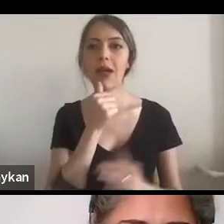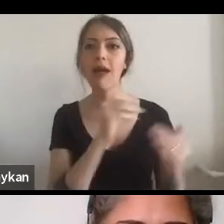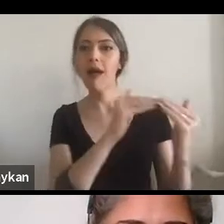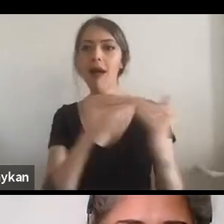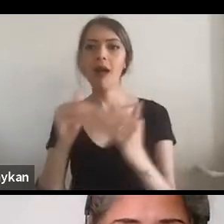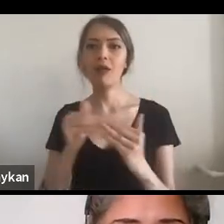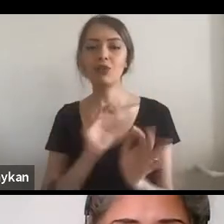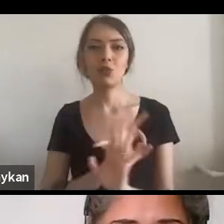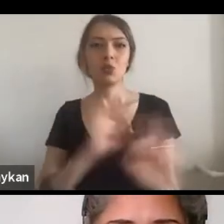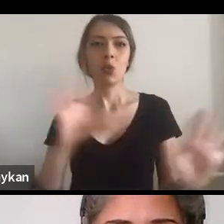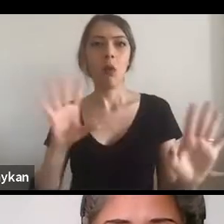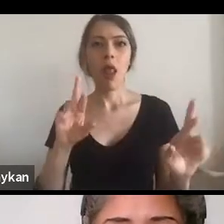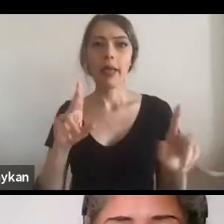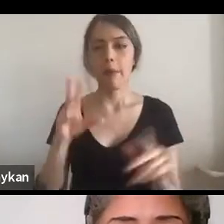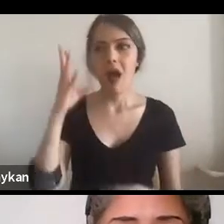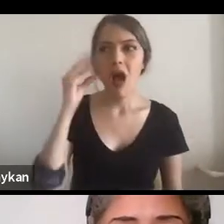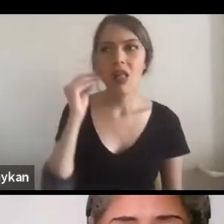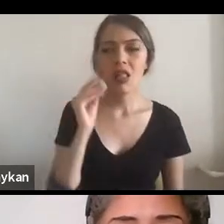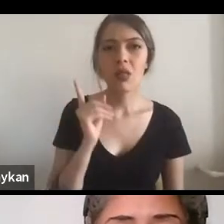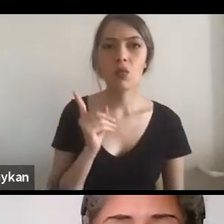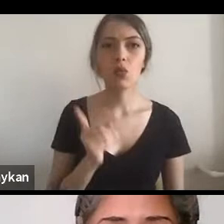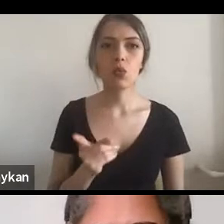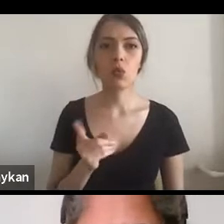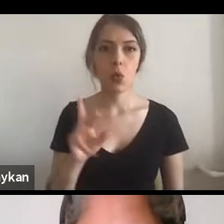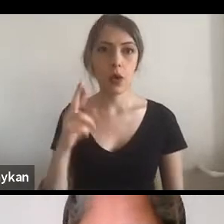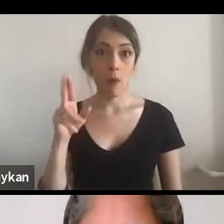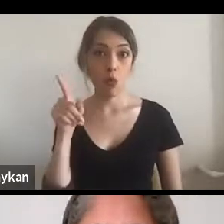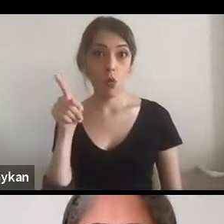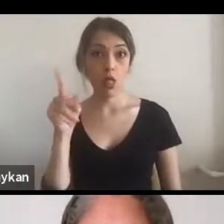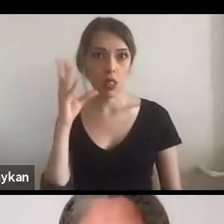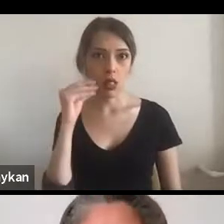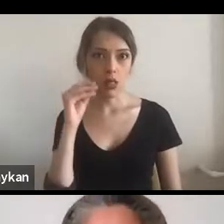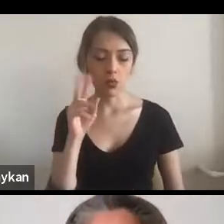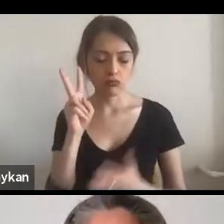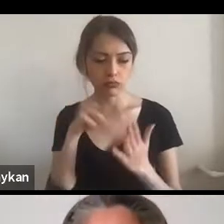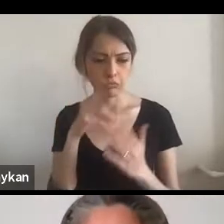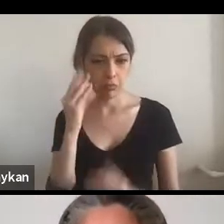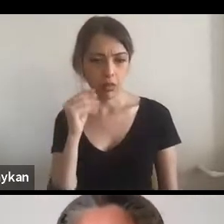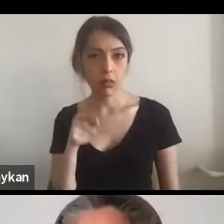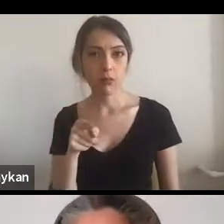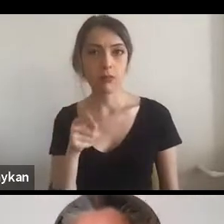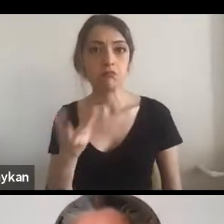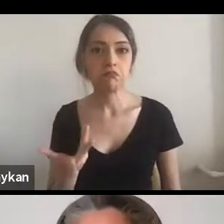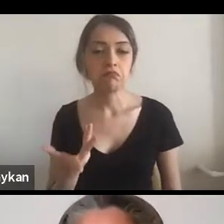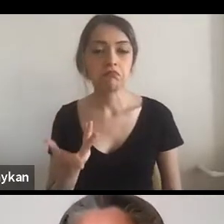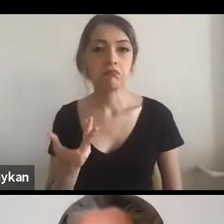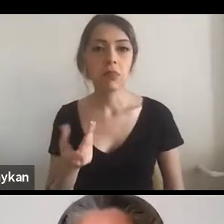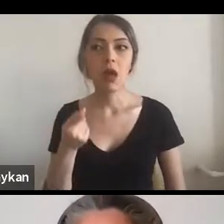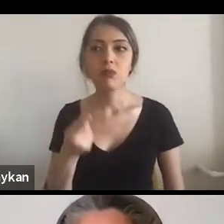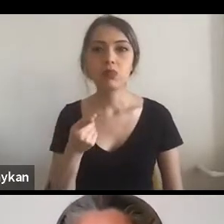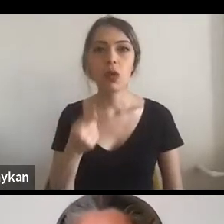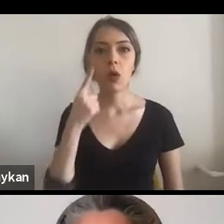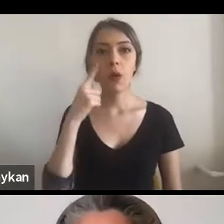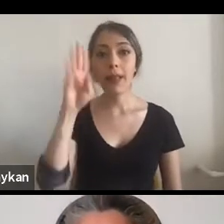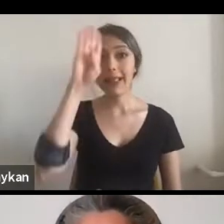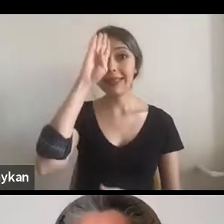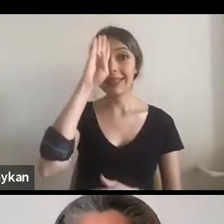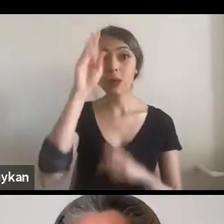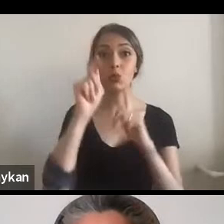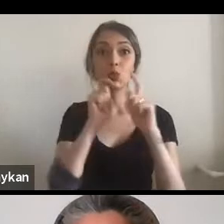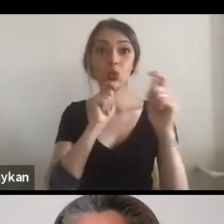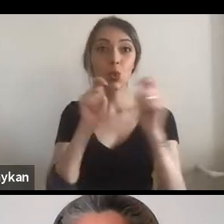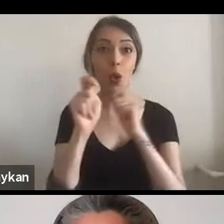diye bir şey kalmamış şeklinde çok güzel bir atmosfer çizilmiş. Tabii bu çizilen havada İstanbul Sözleşmesi'nin